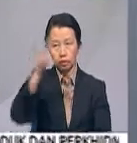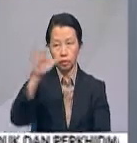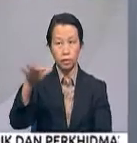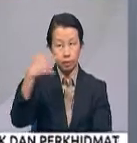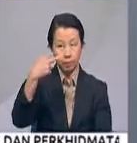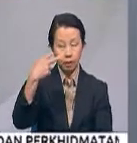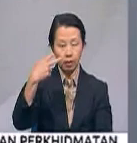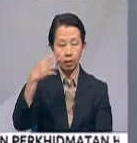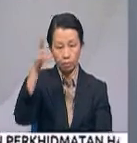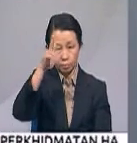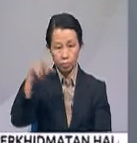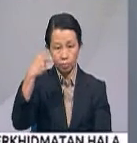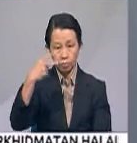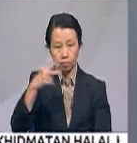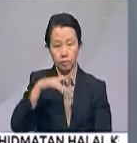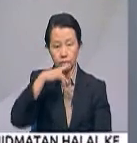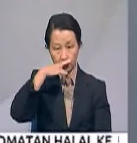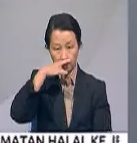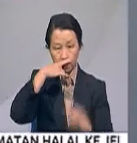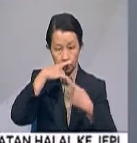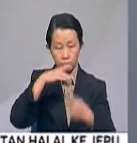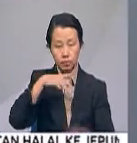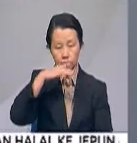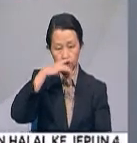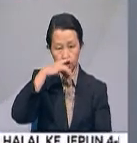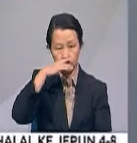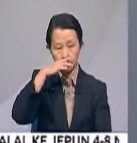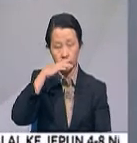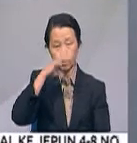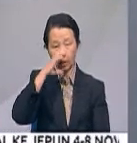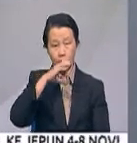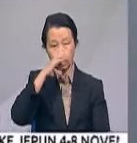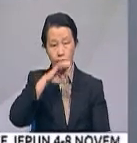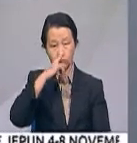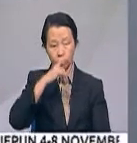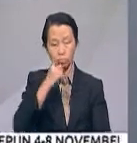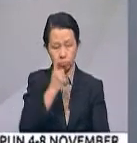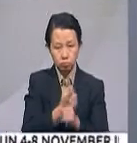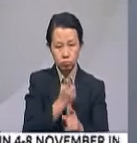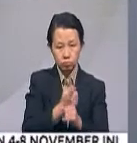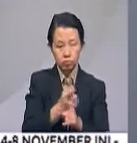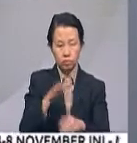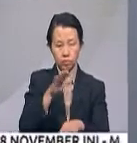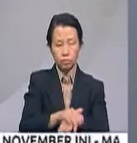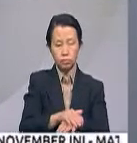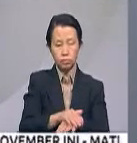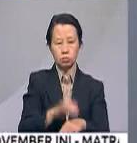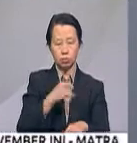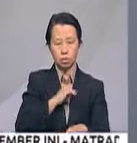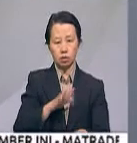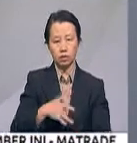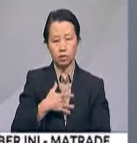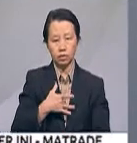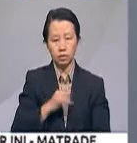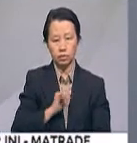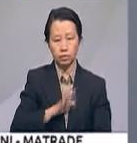yang bidang animation ni, industri animasi kita memang on the rise, something yang tengah naik dan saya rasa